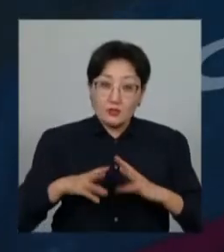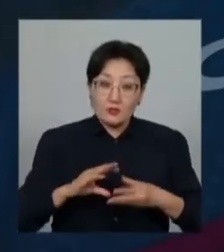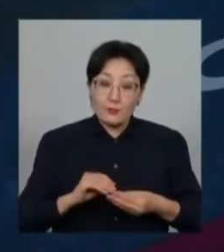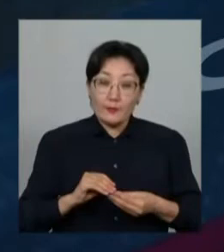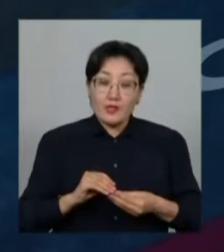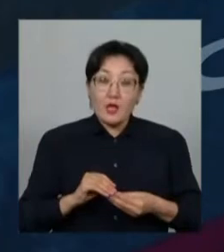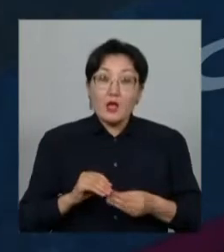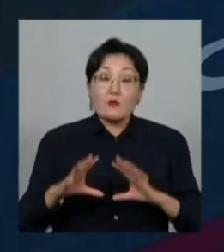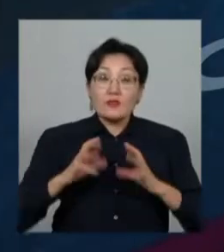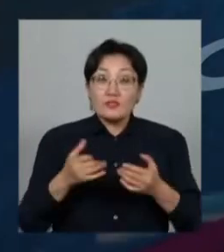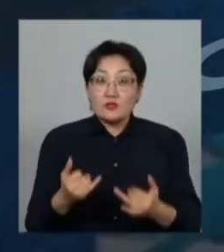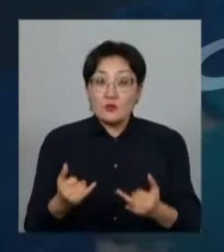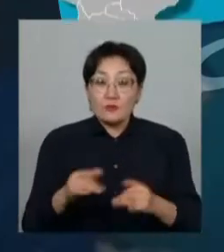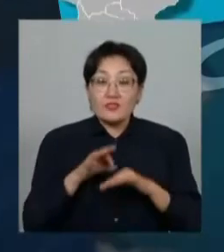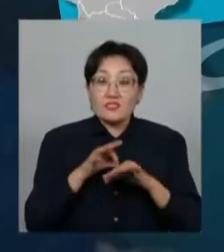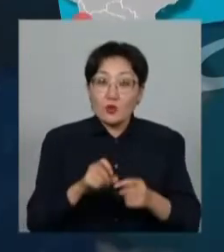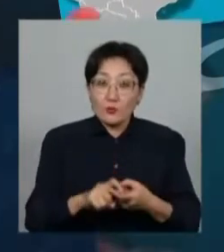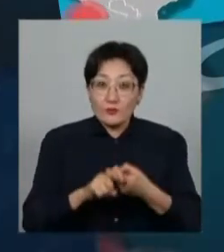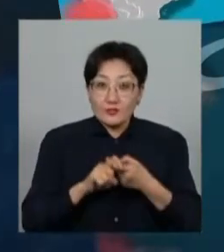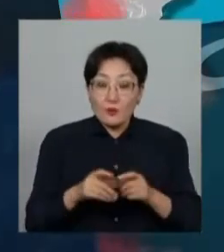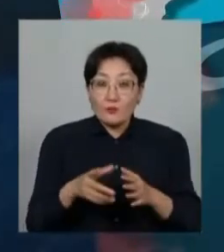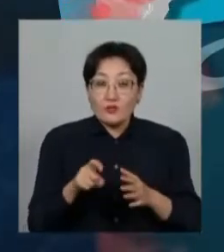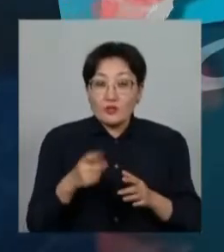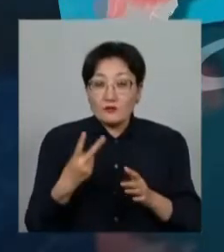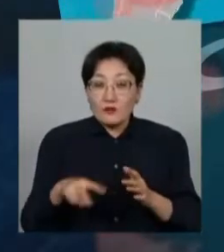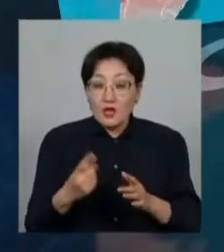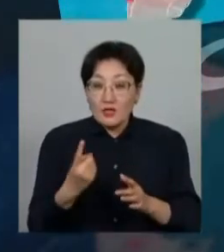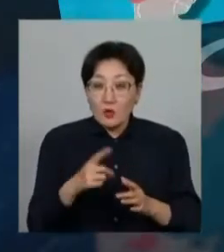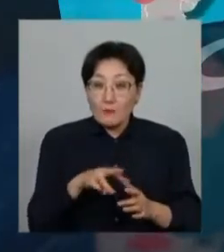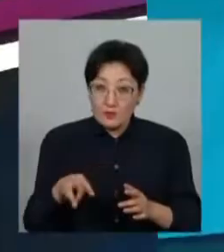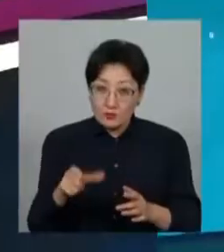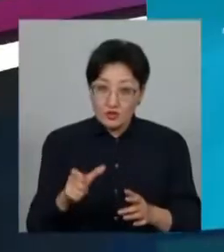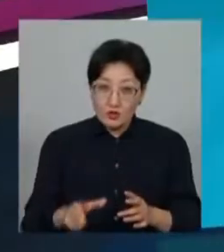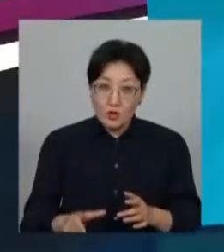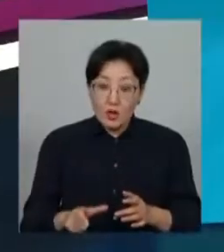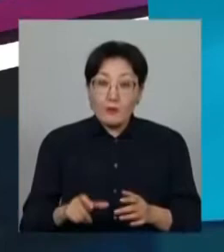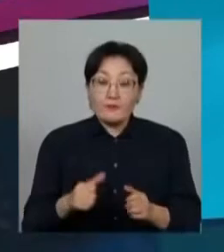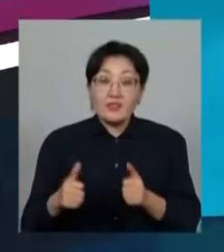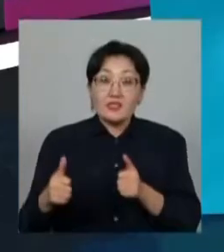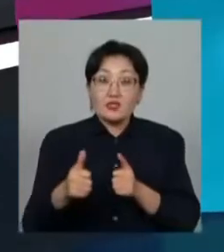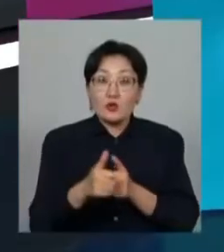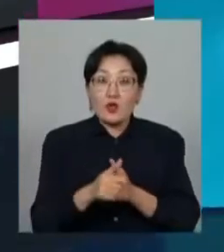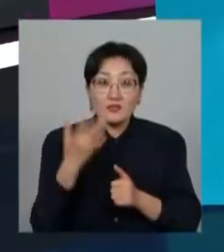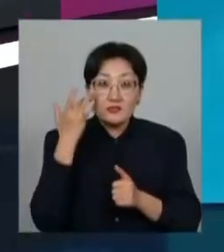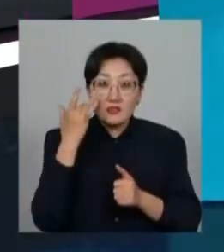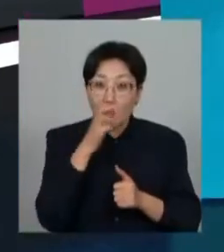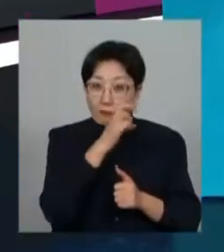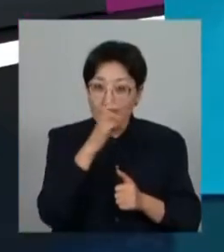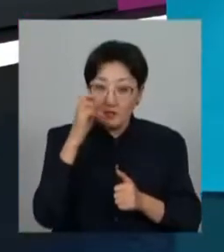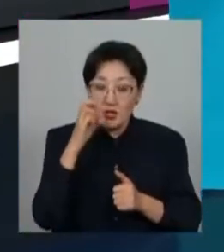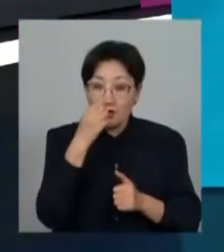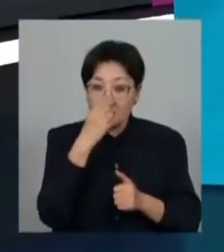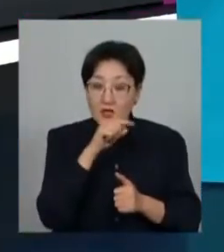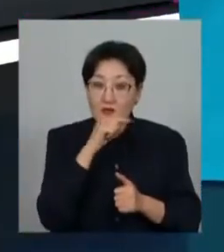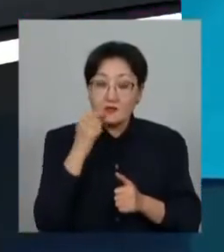результат. В мире на сегодня носителями инфекции стали больше 121 миллиона человек. В лидерах антирейтинга США, Бразилия,